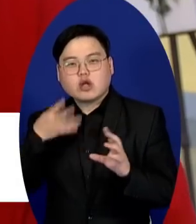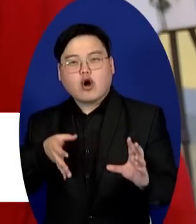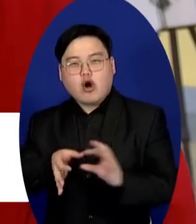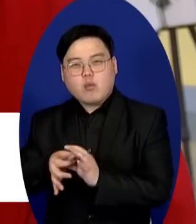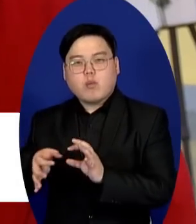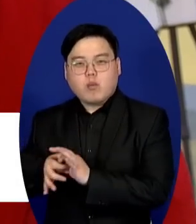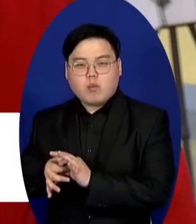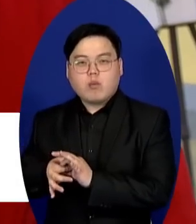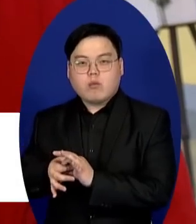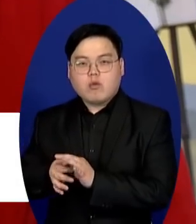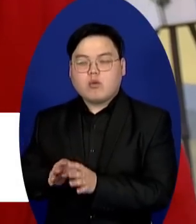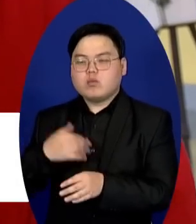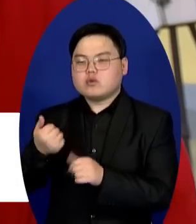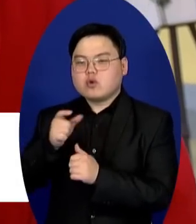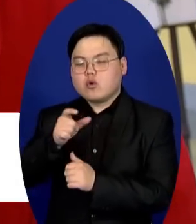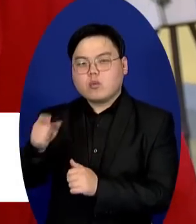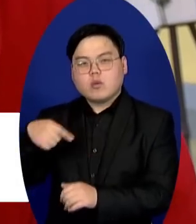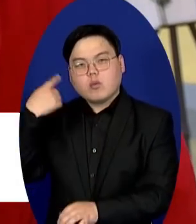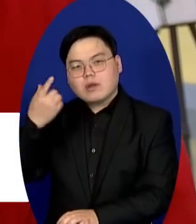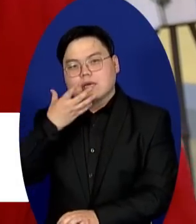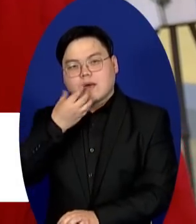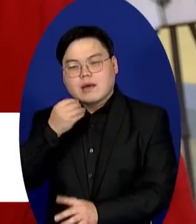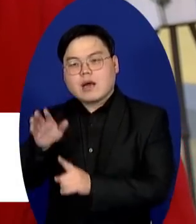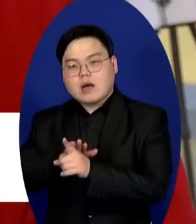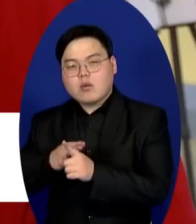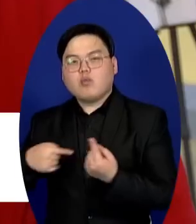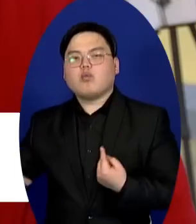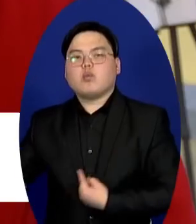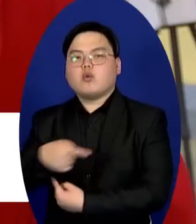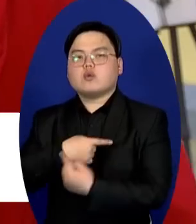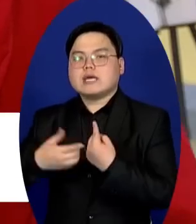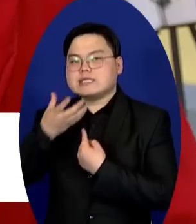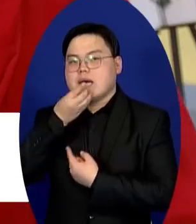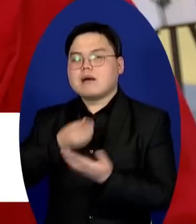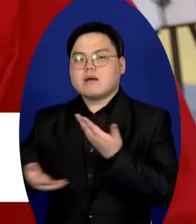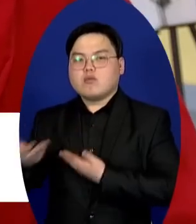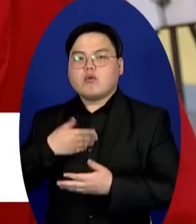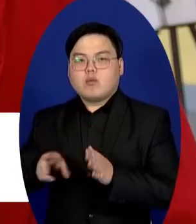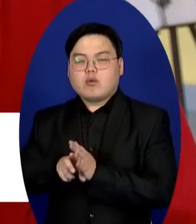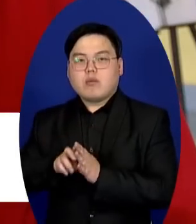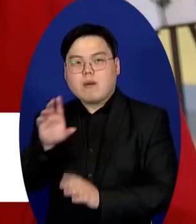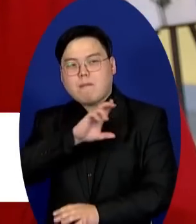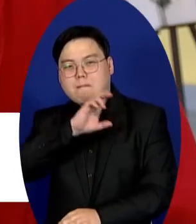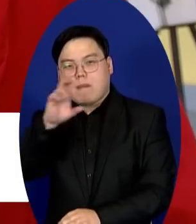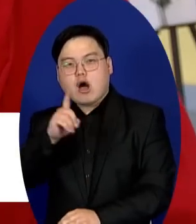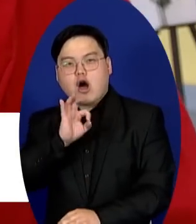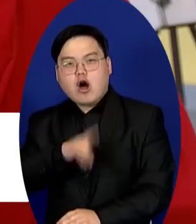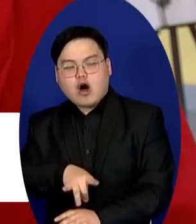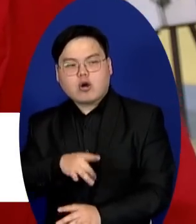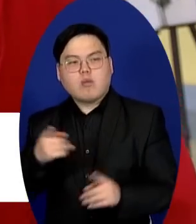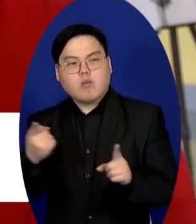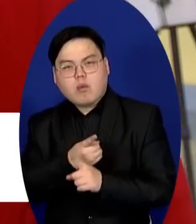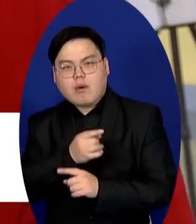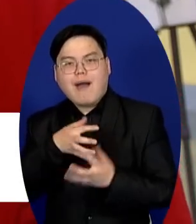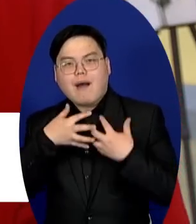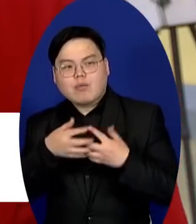болохоор тэр бусдыг одоо бодох тусмаа л эргээд сайн сайхан зүйл. Харин байгаль дэлхийдээ хор хөргөх буруу үйл хийгээд байгаа